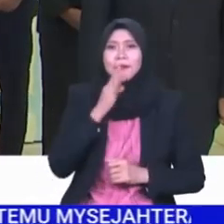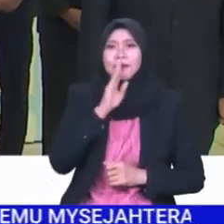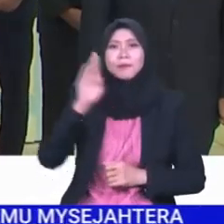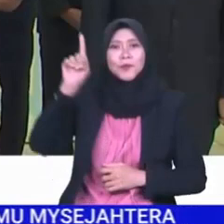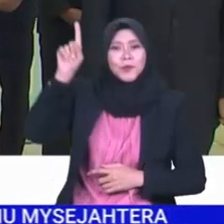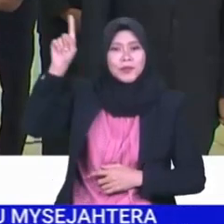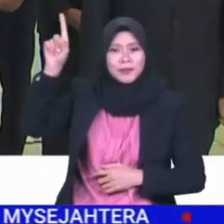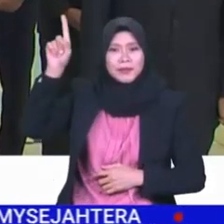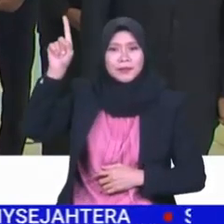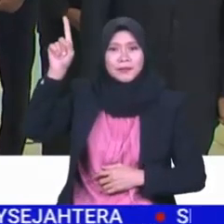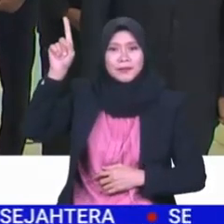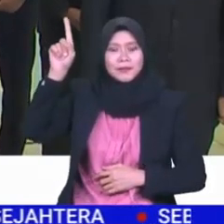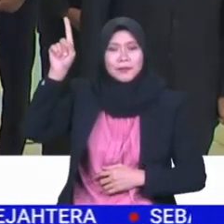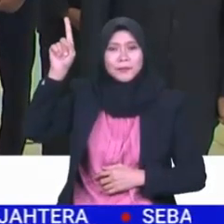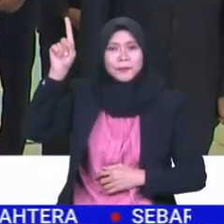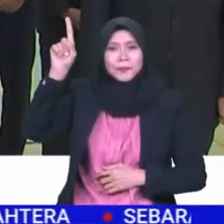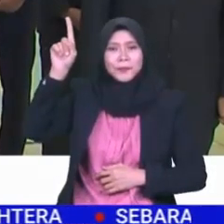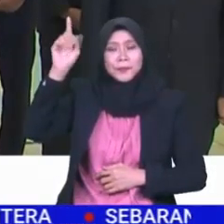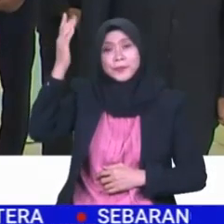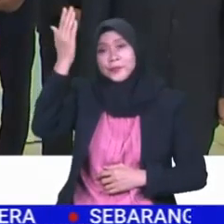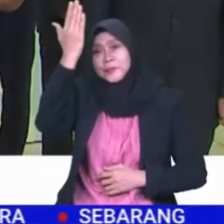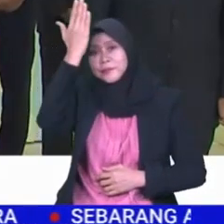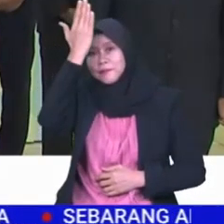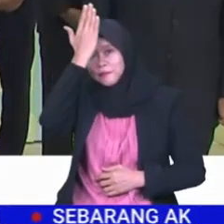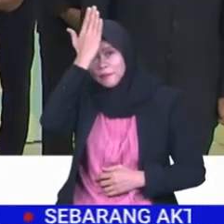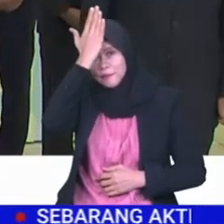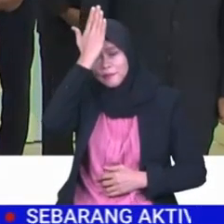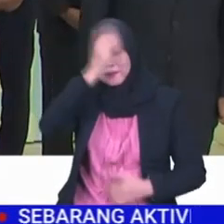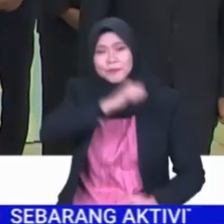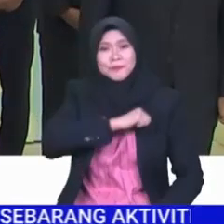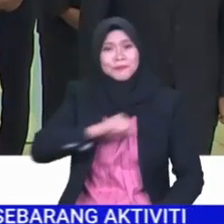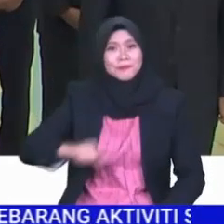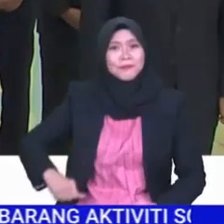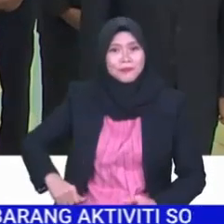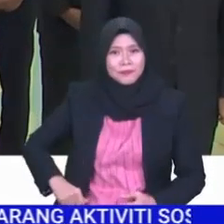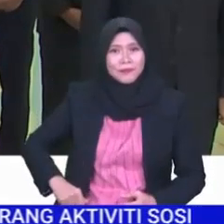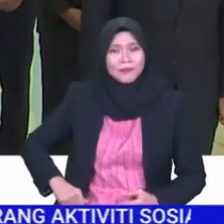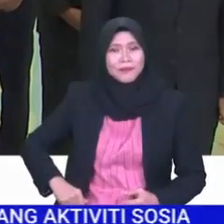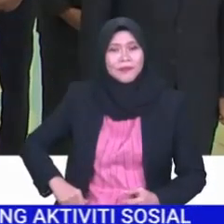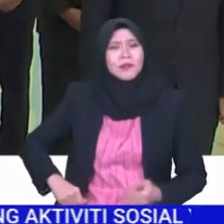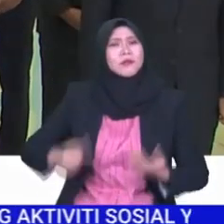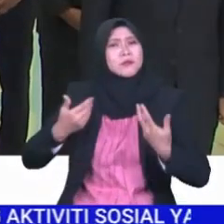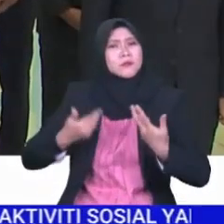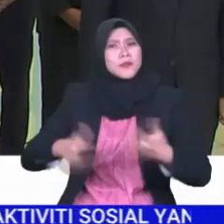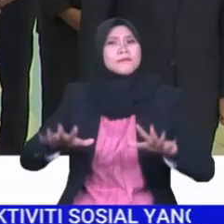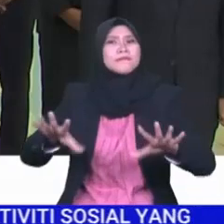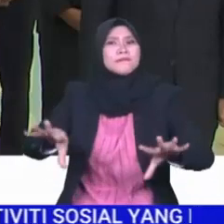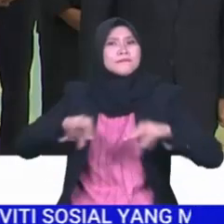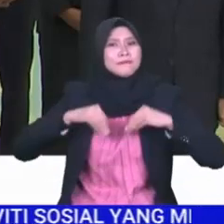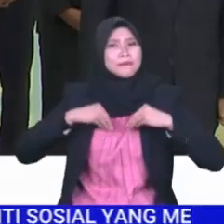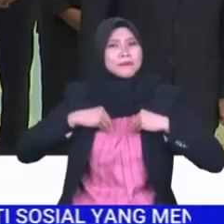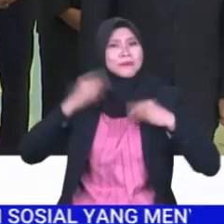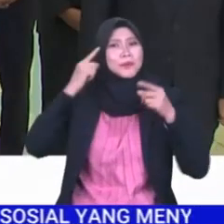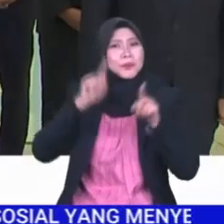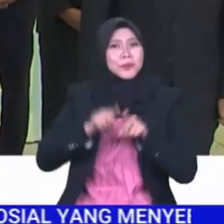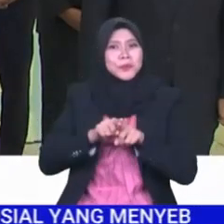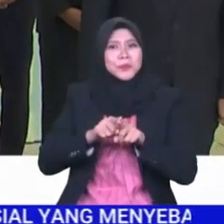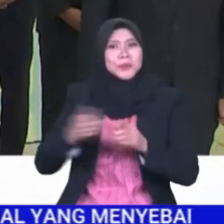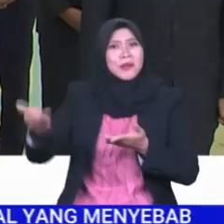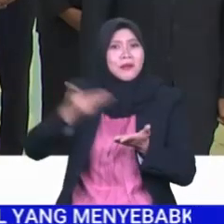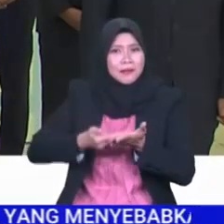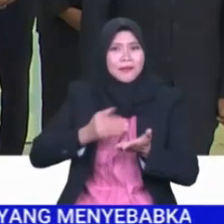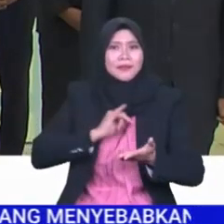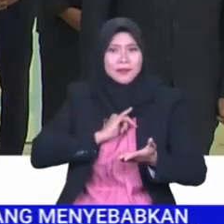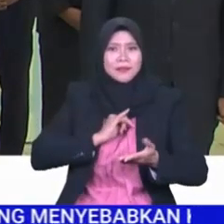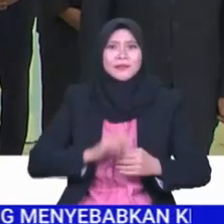Alhamdulillah, ke bawah Duli Yang Maha Mulia Seri Paduka Baginda Yang di-Pertuan Agong telah memperkenankan cadangan saya